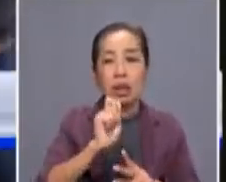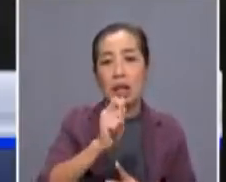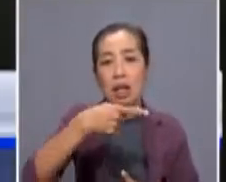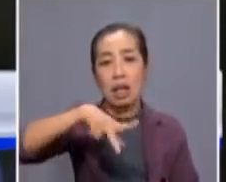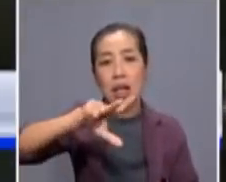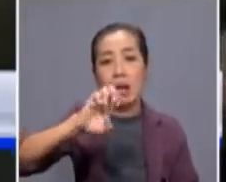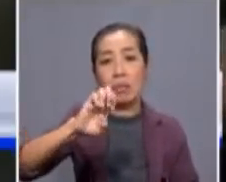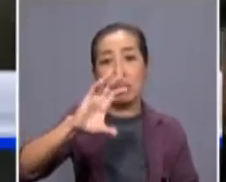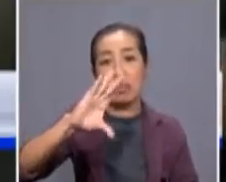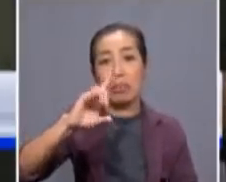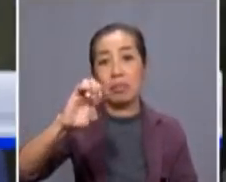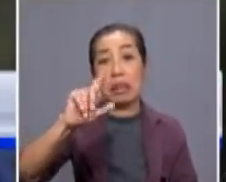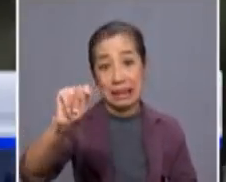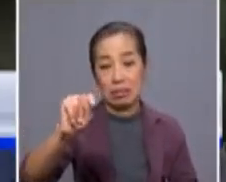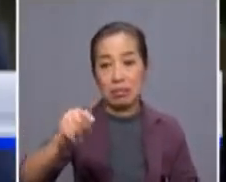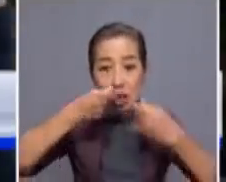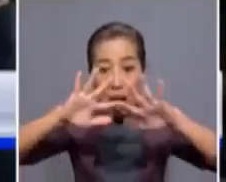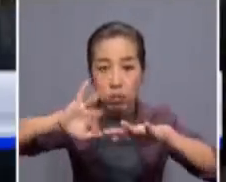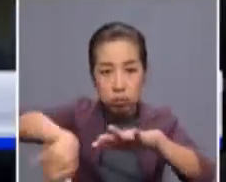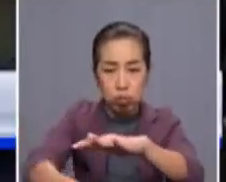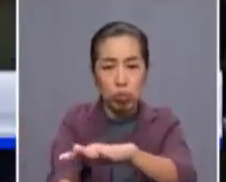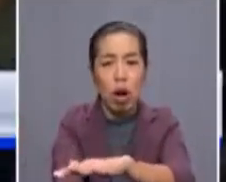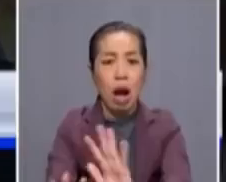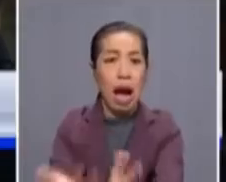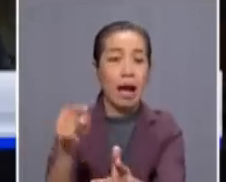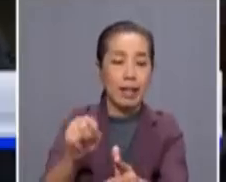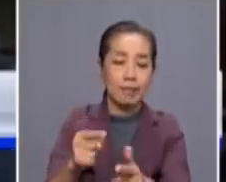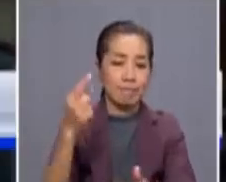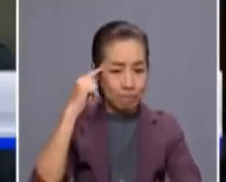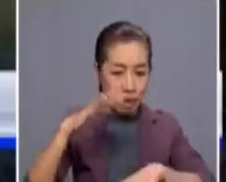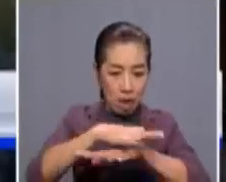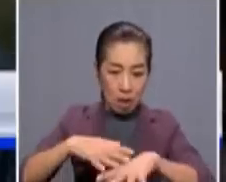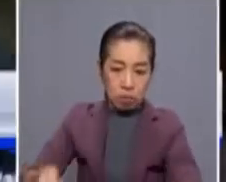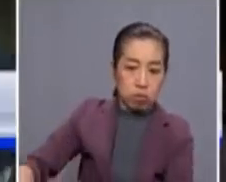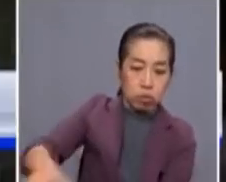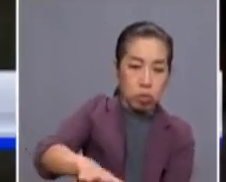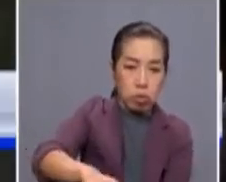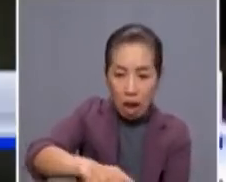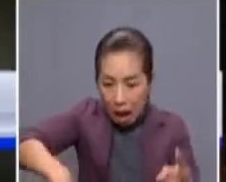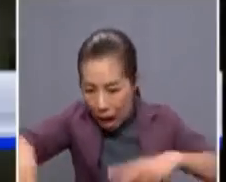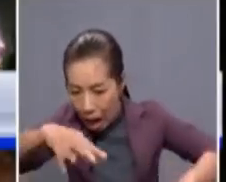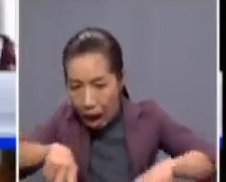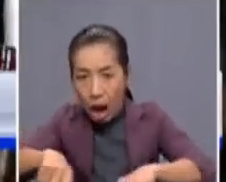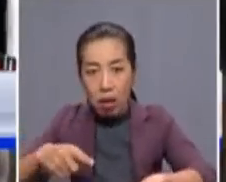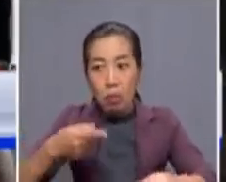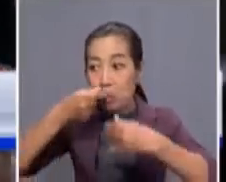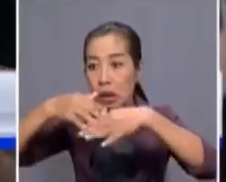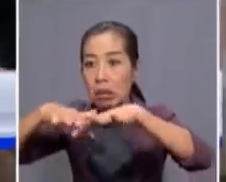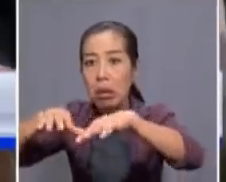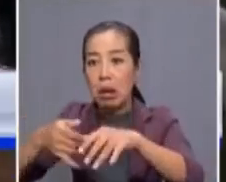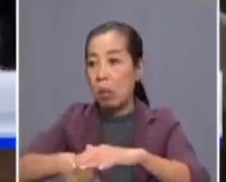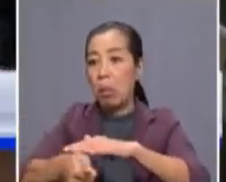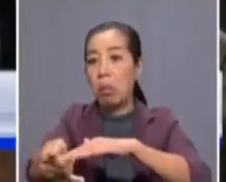ยอีกรอบนึงค่ะเอาอวนเตรียมล้อมพื้นที่ไม่ให้หลุดออกสู่ทะเลมีรถพยาบาลฉุกเฉินมาพร้อมนะคะท